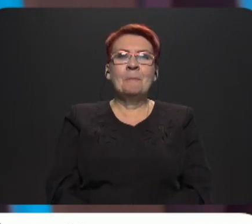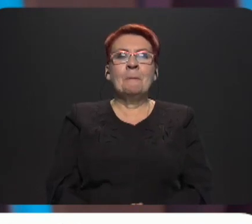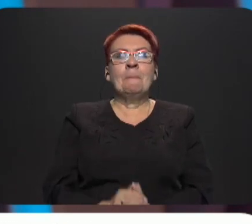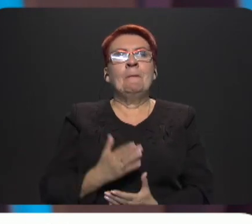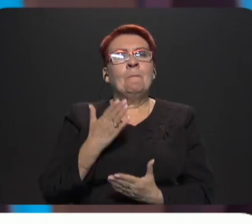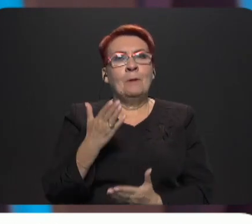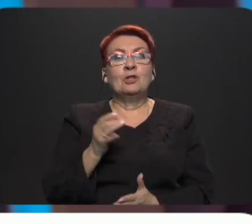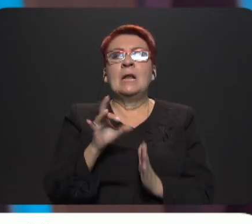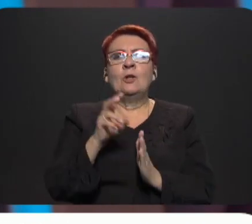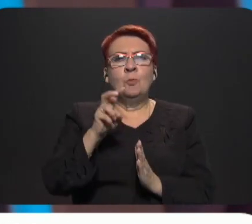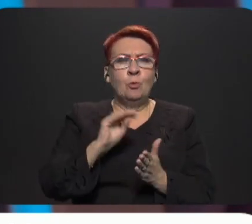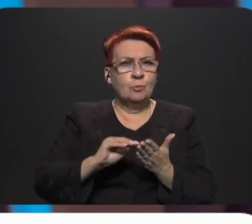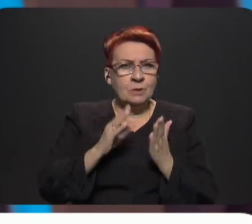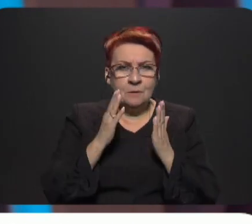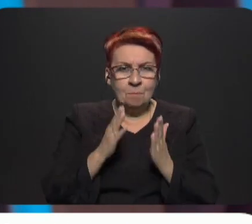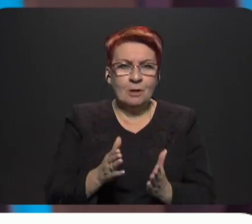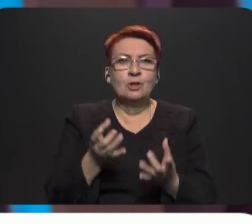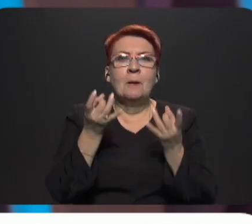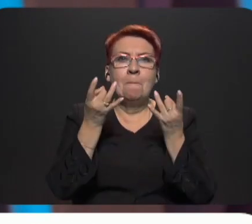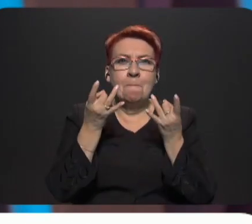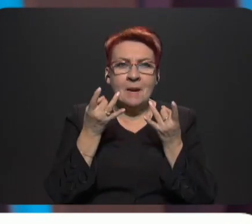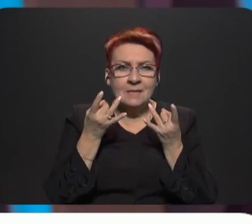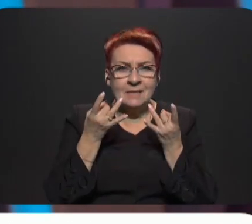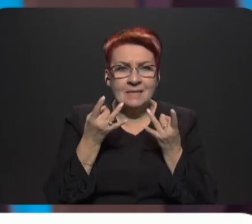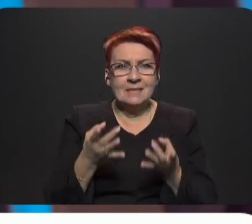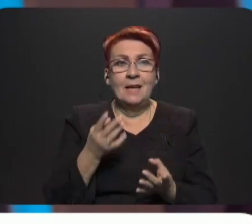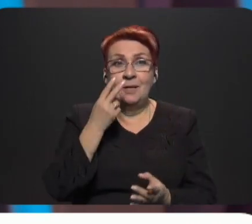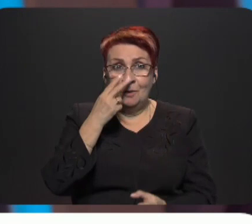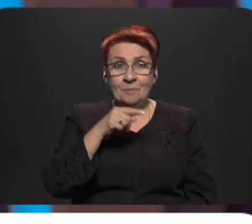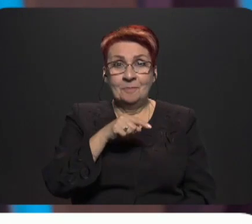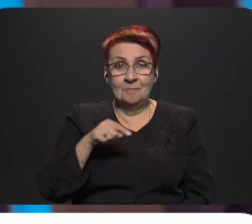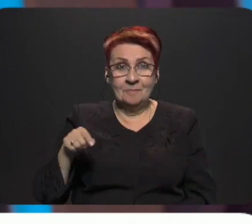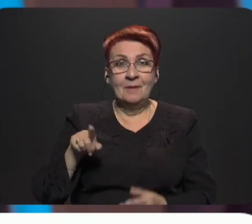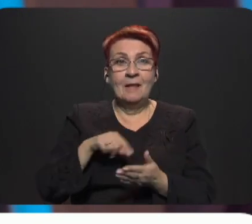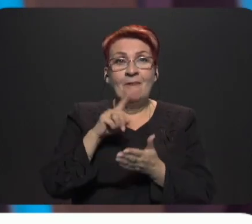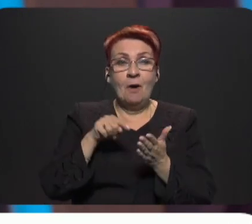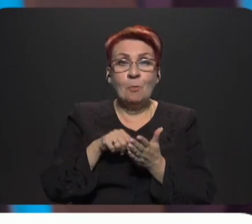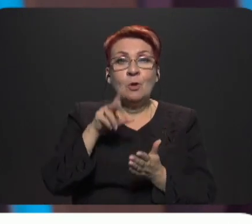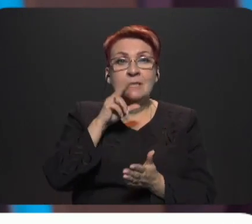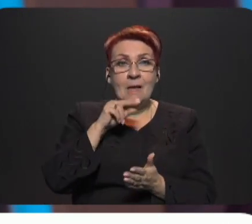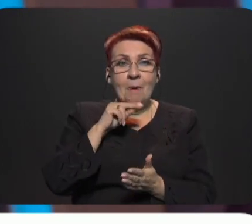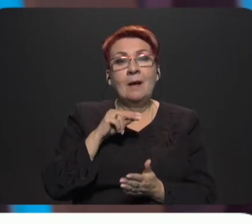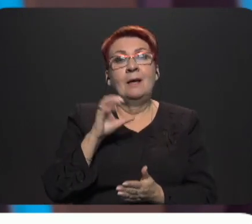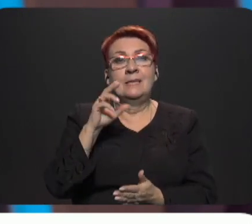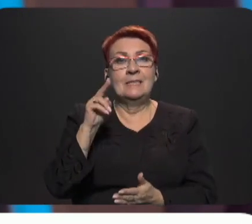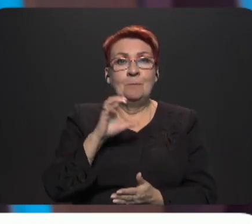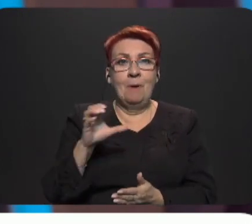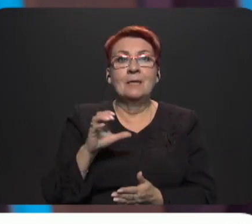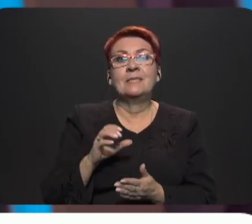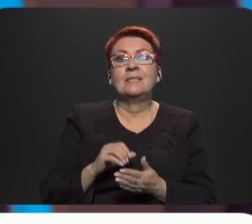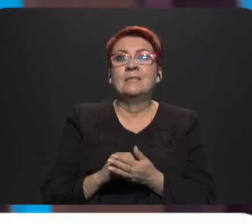написать к нам еще и на почту. Почта у нас довольно простая. Вопрос собачка spastv.ru. И следующий вопрос как раз от Елены из